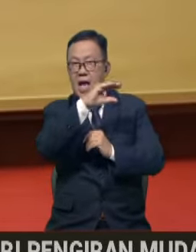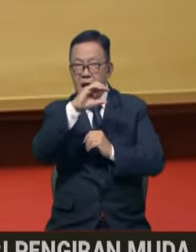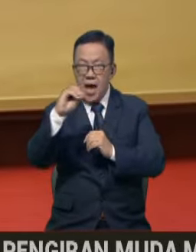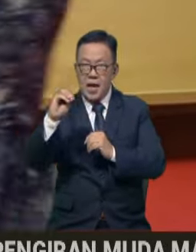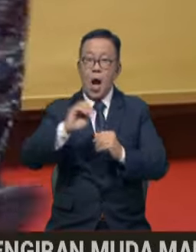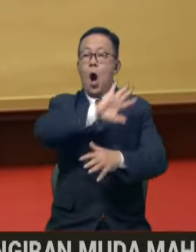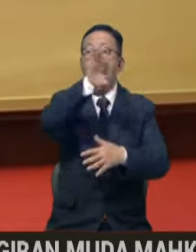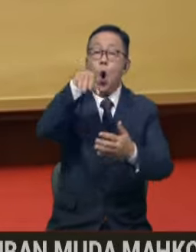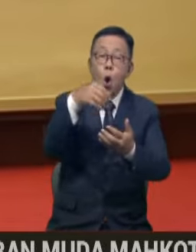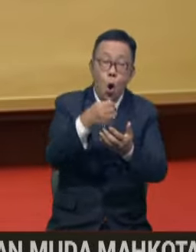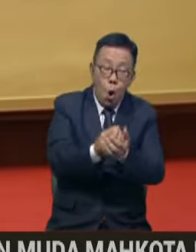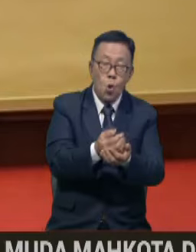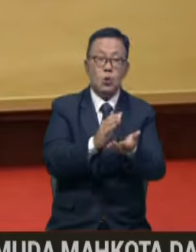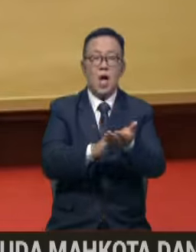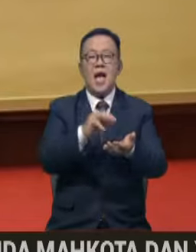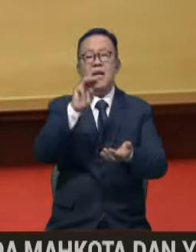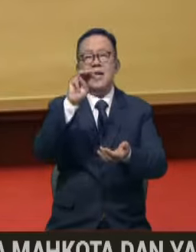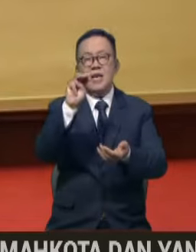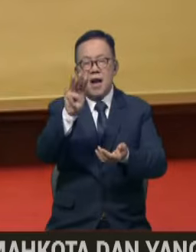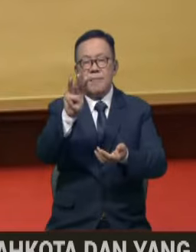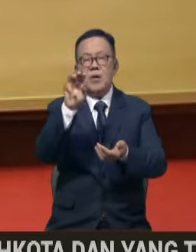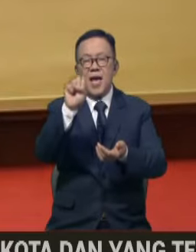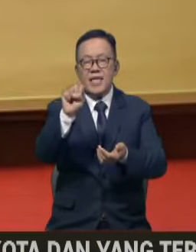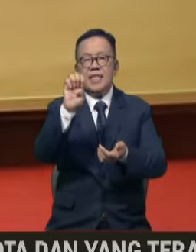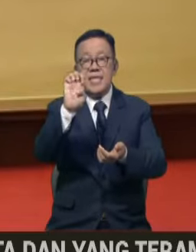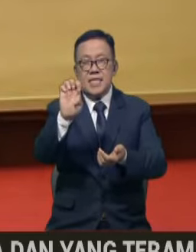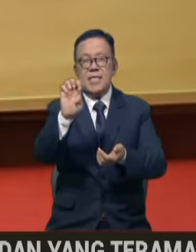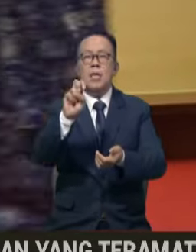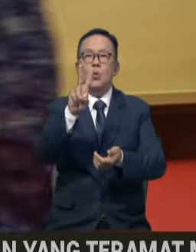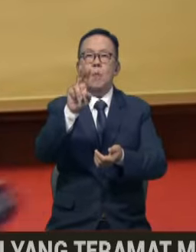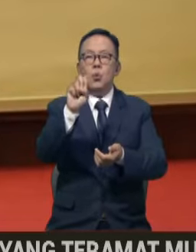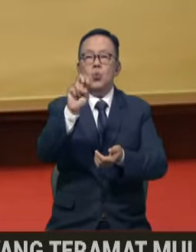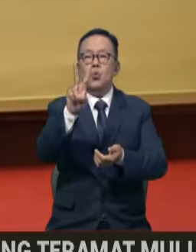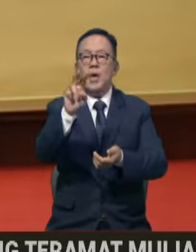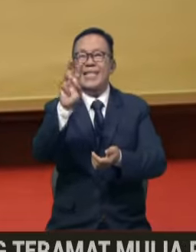Whole School Evaluation WSE 2023.